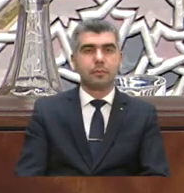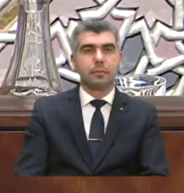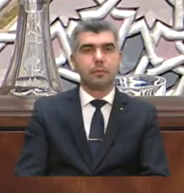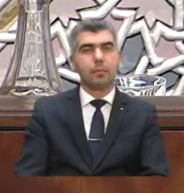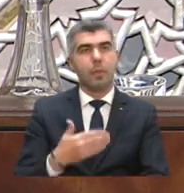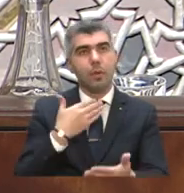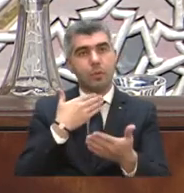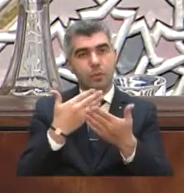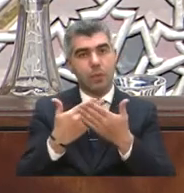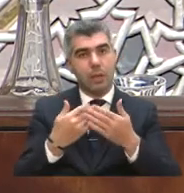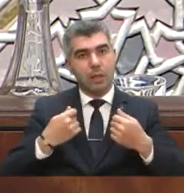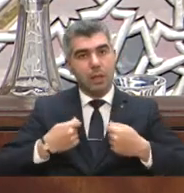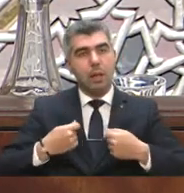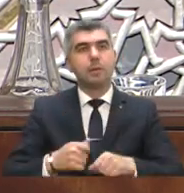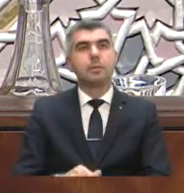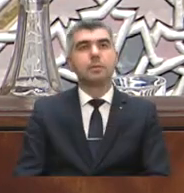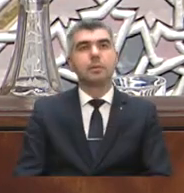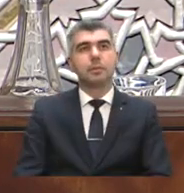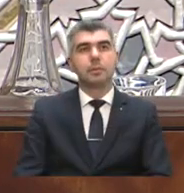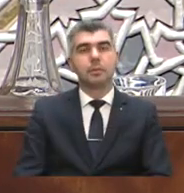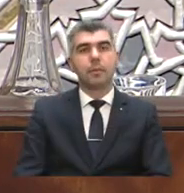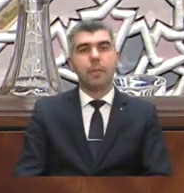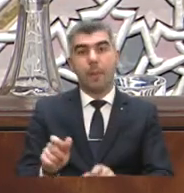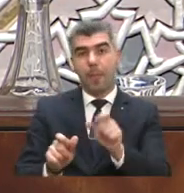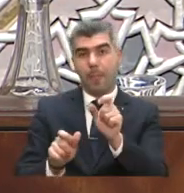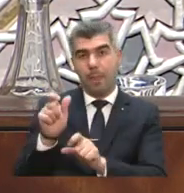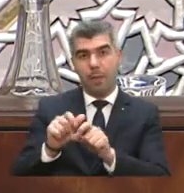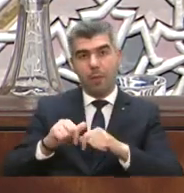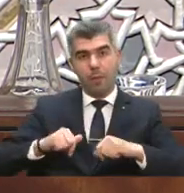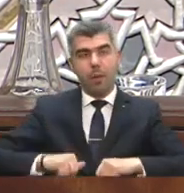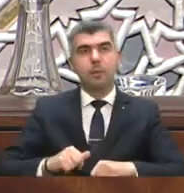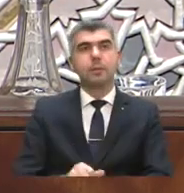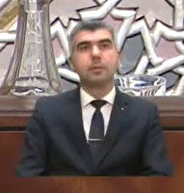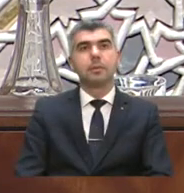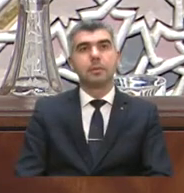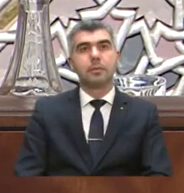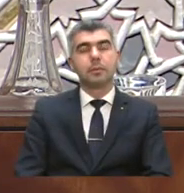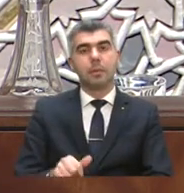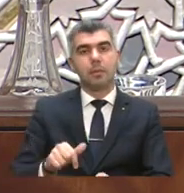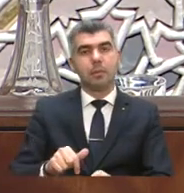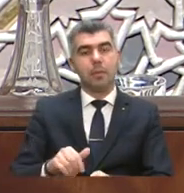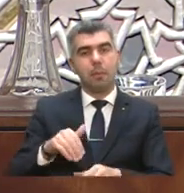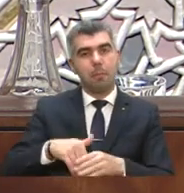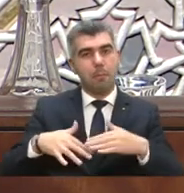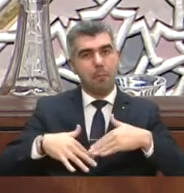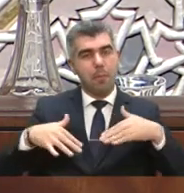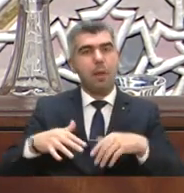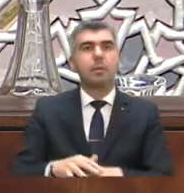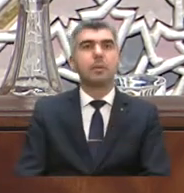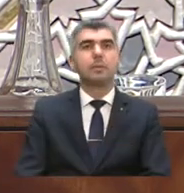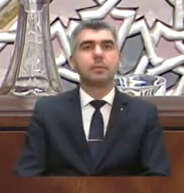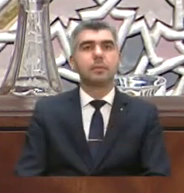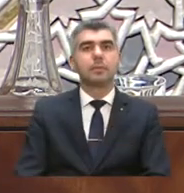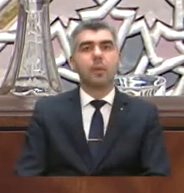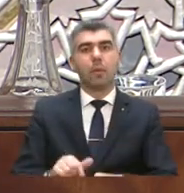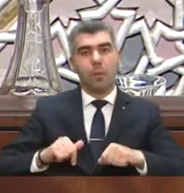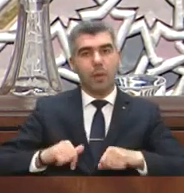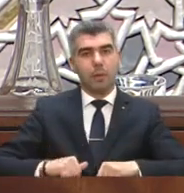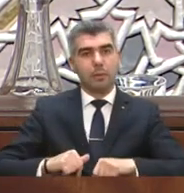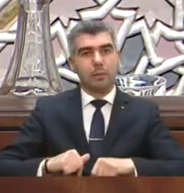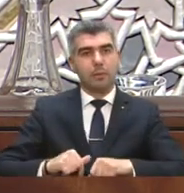شكرا سيد الرئيس، السادة الوزراء المحترمين، السادة النواب والنوائبات، سيد الوزير